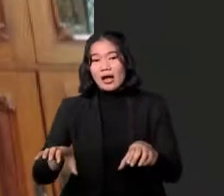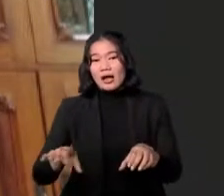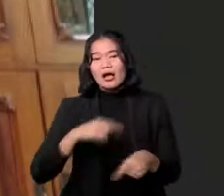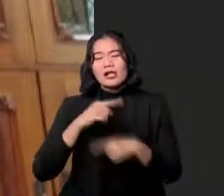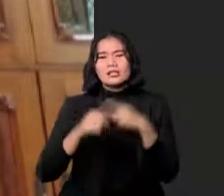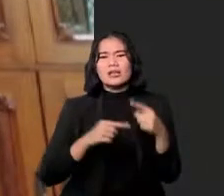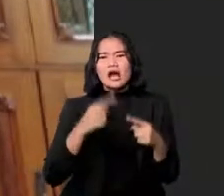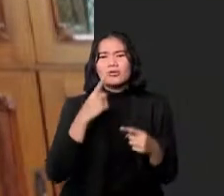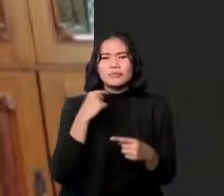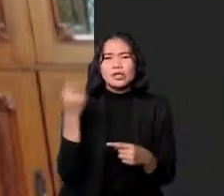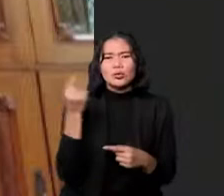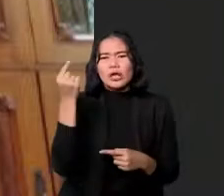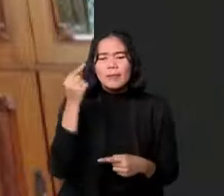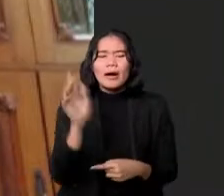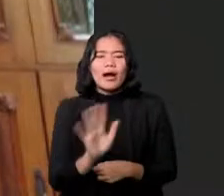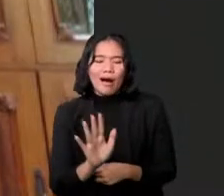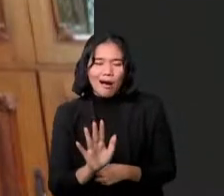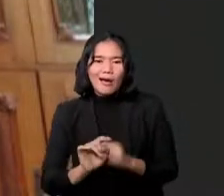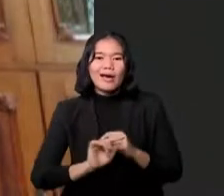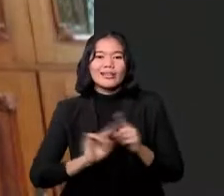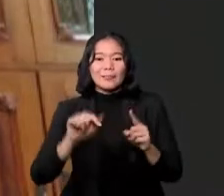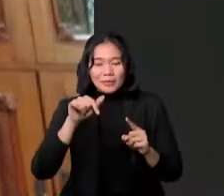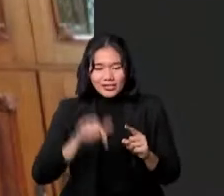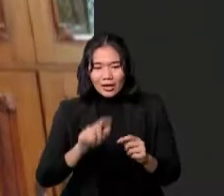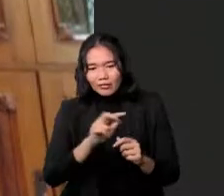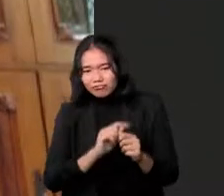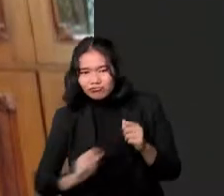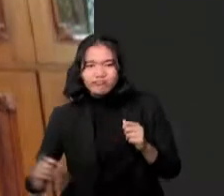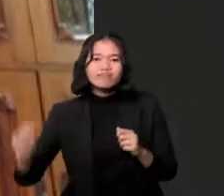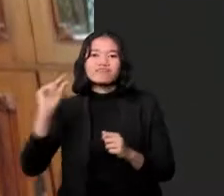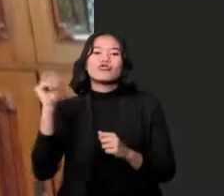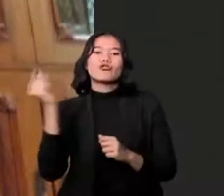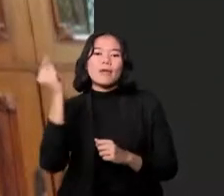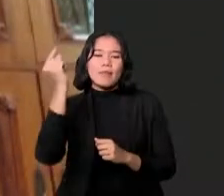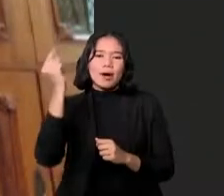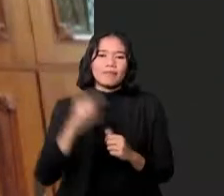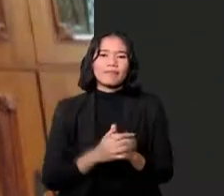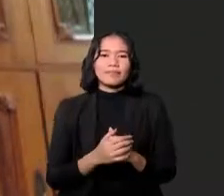berada dalam posisi peripheral, sekarang menjadi sentral.